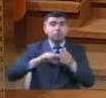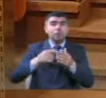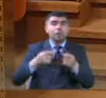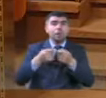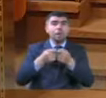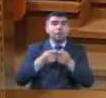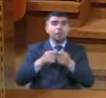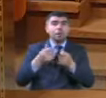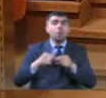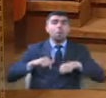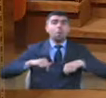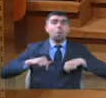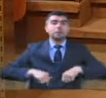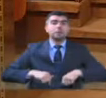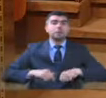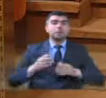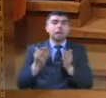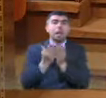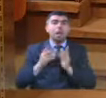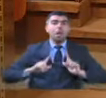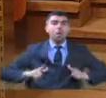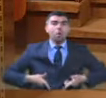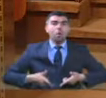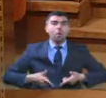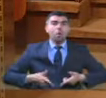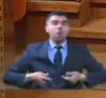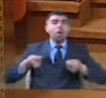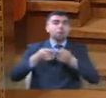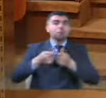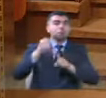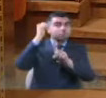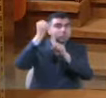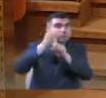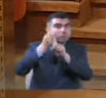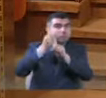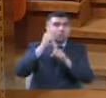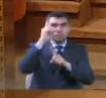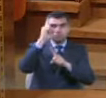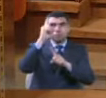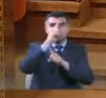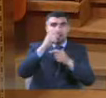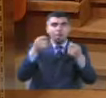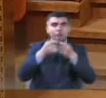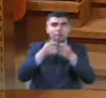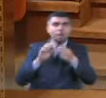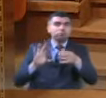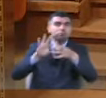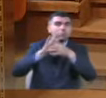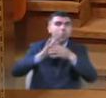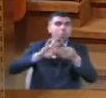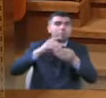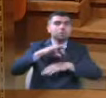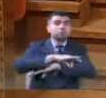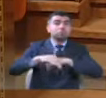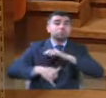في اشاره الوزير ديال التعليم باش ينفذوا وباش يقوم بالاصلاحات اللي توافقت عليها الاطراف الموجوده في المجلس الاعلى